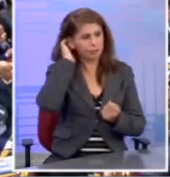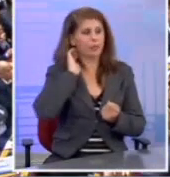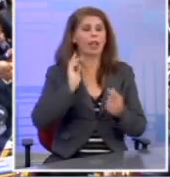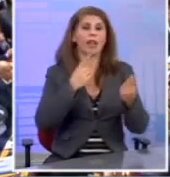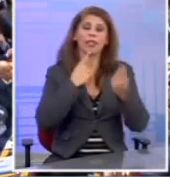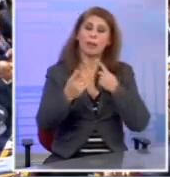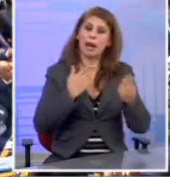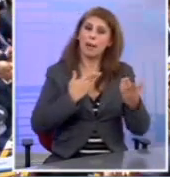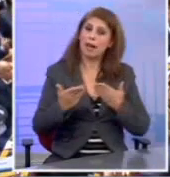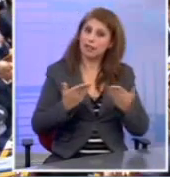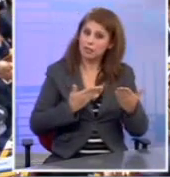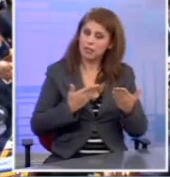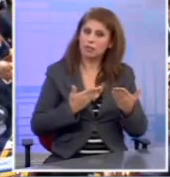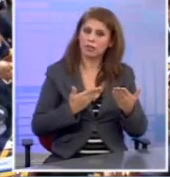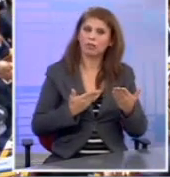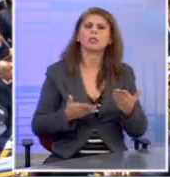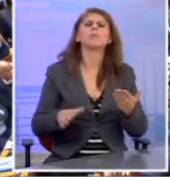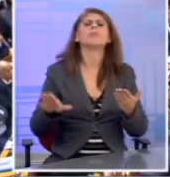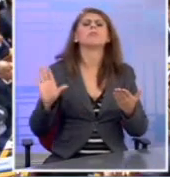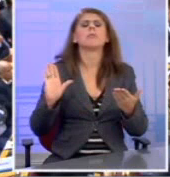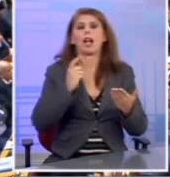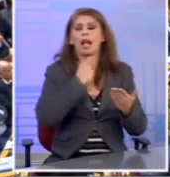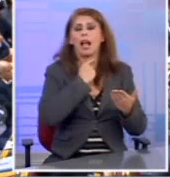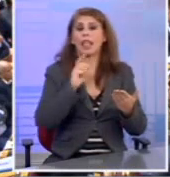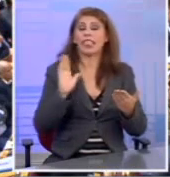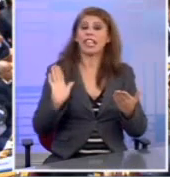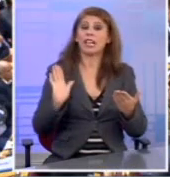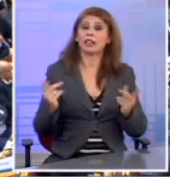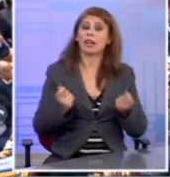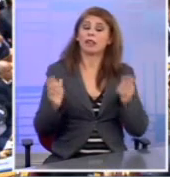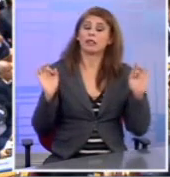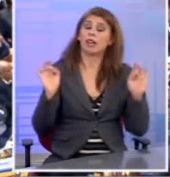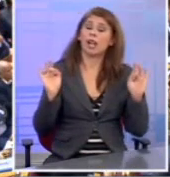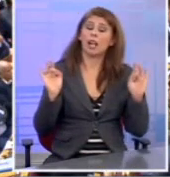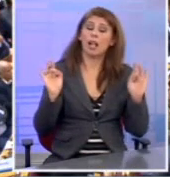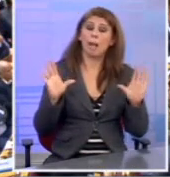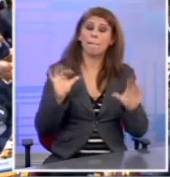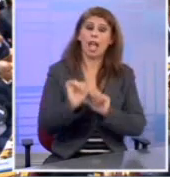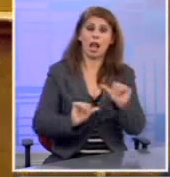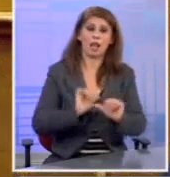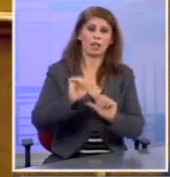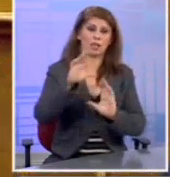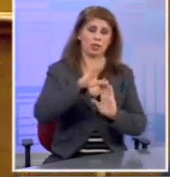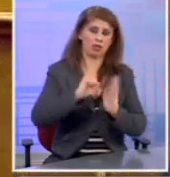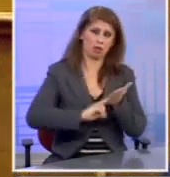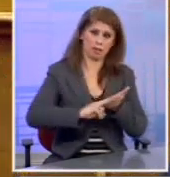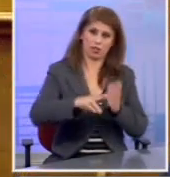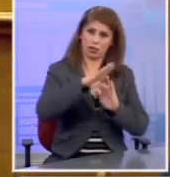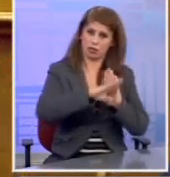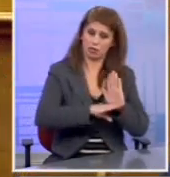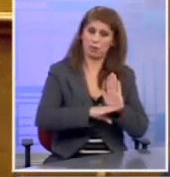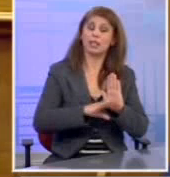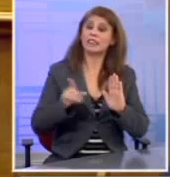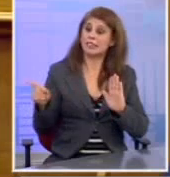διαπραγμάτευση, δεν χρειαζόταν να κάνετε καμία αλλαγή στο ασφαλιστικό σύστημα, και μάλιστα